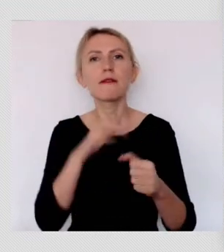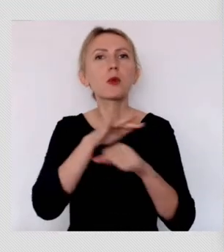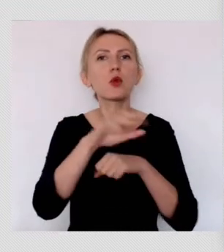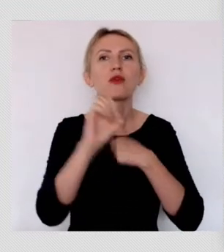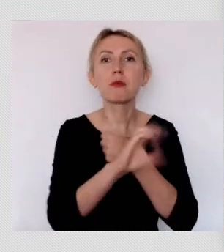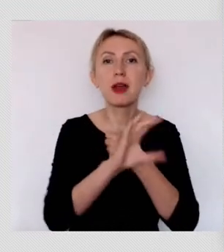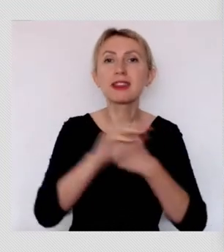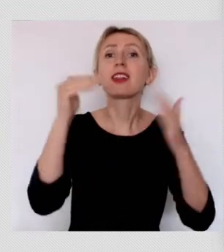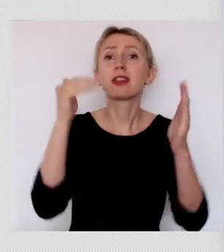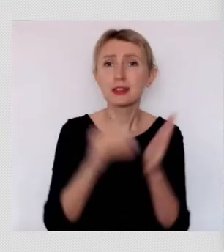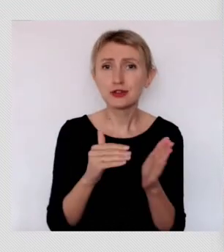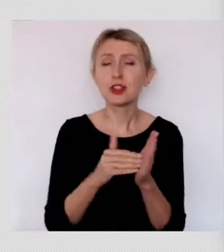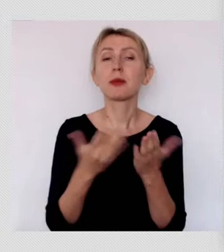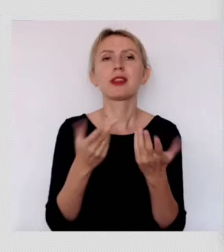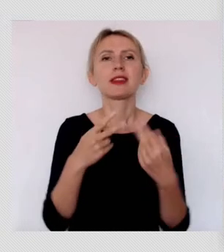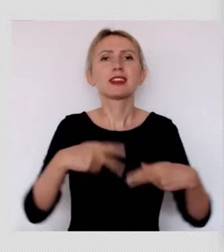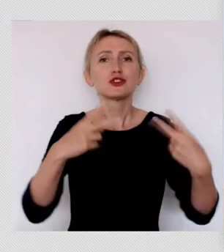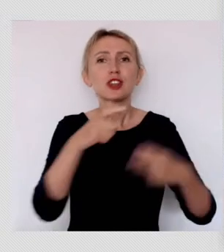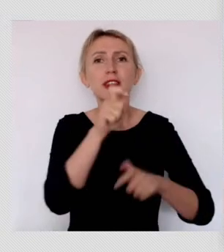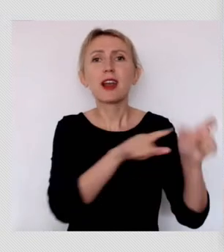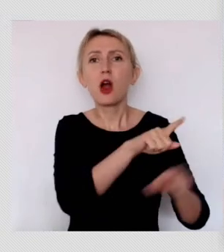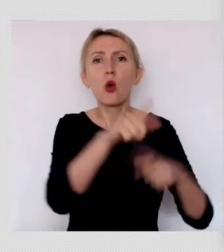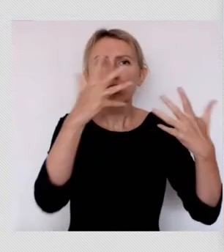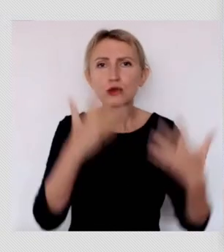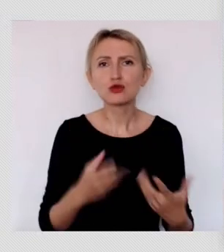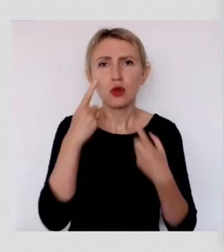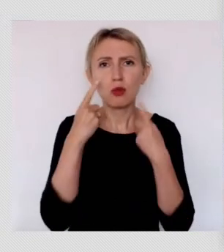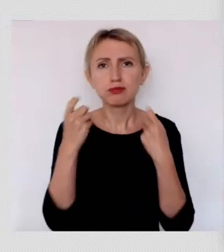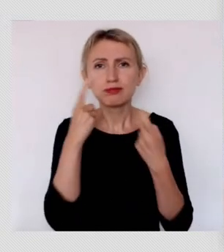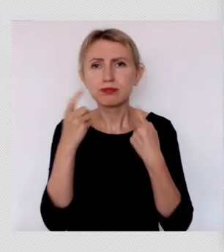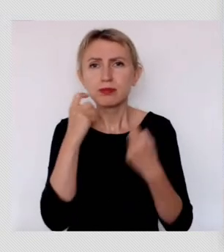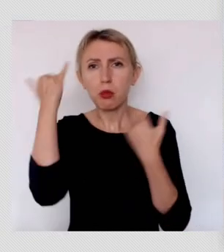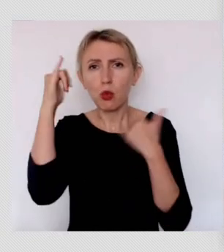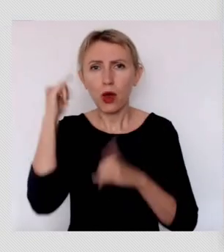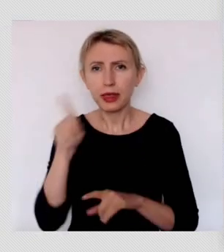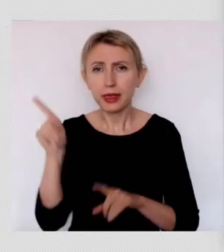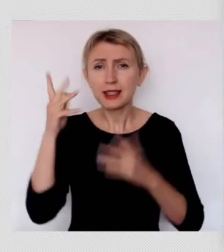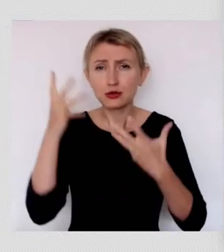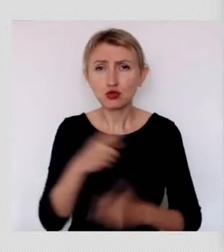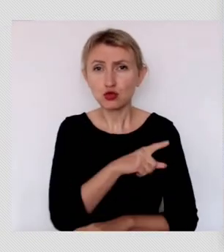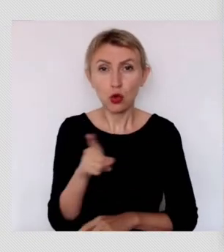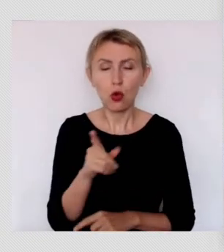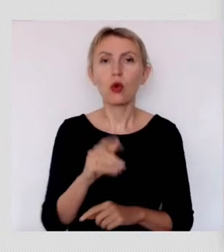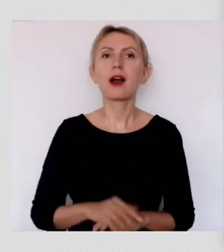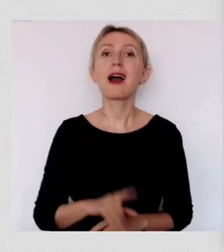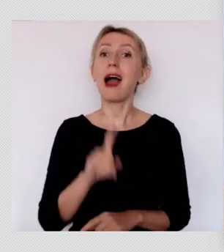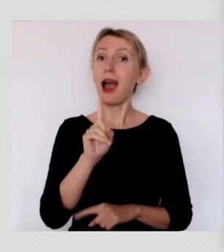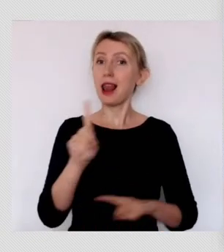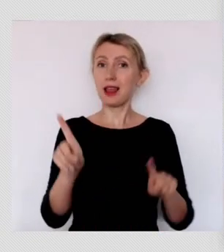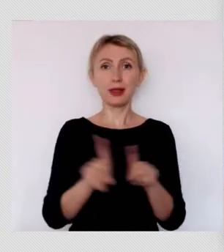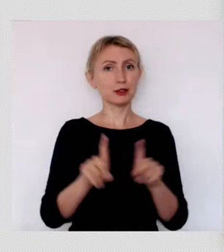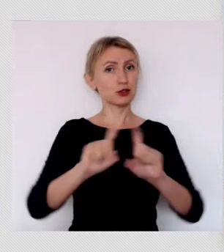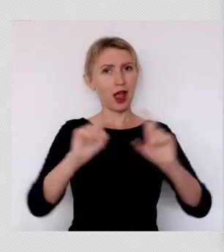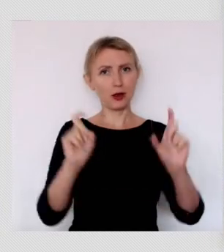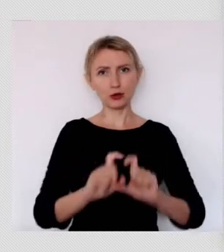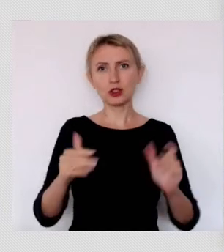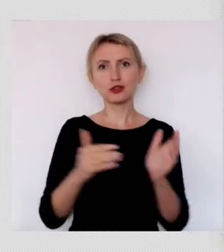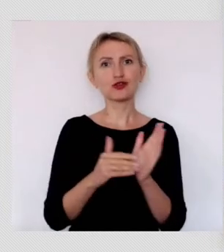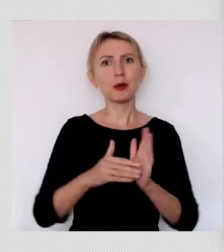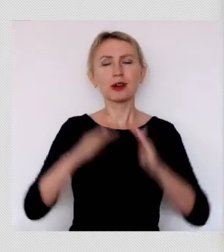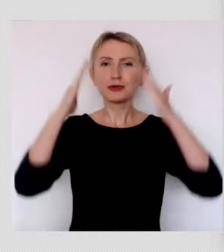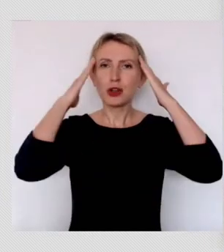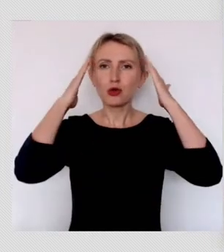na tych dziennikarzy, którzy będą chcieli zwracać uwagę na nieprawidłowości. ale jednocześnie cały czas trzeba mieć świadomość,